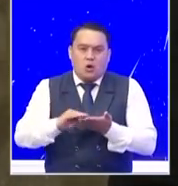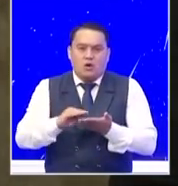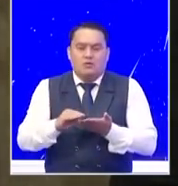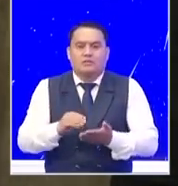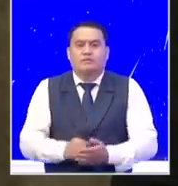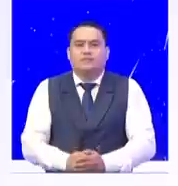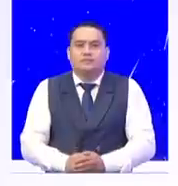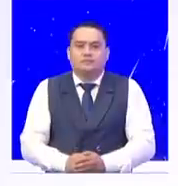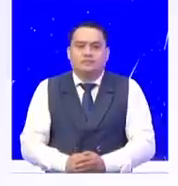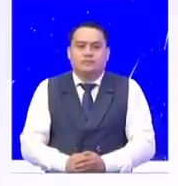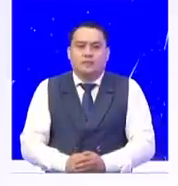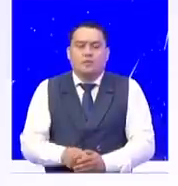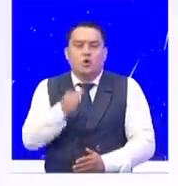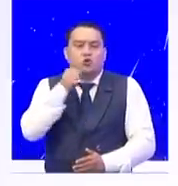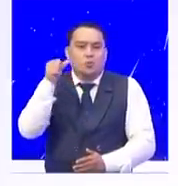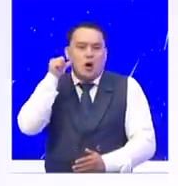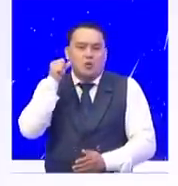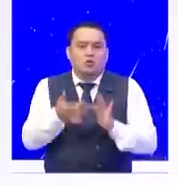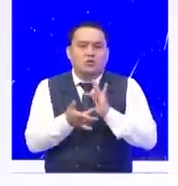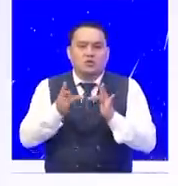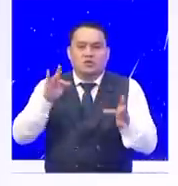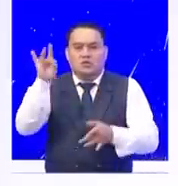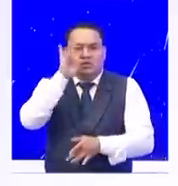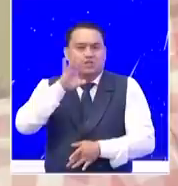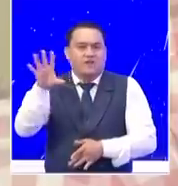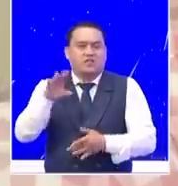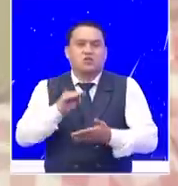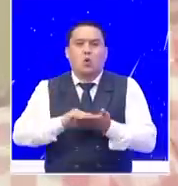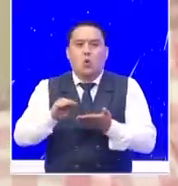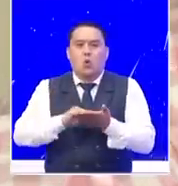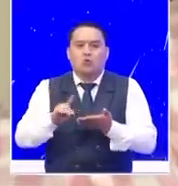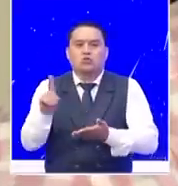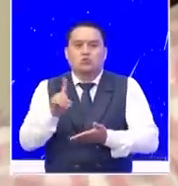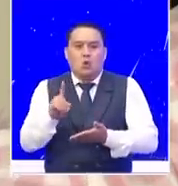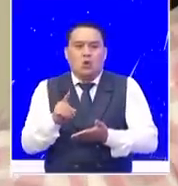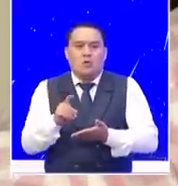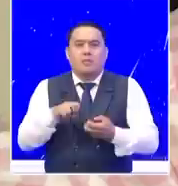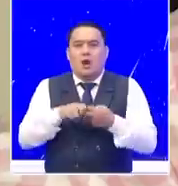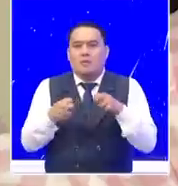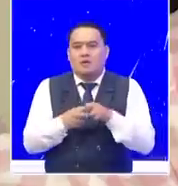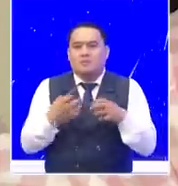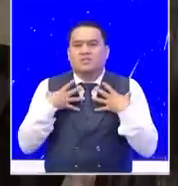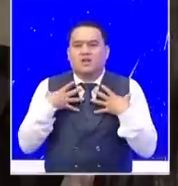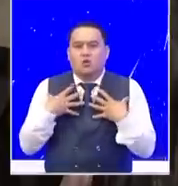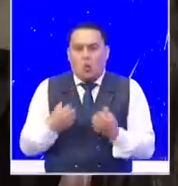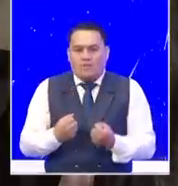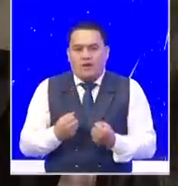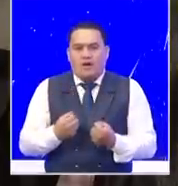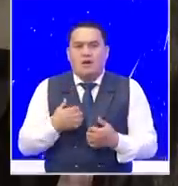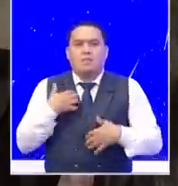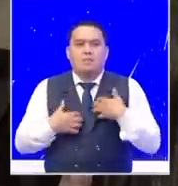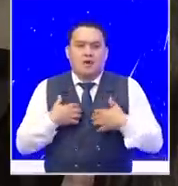мудрый руководитель. В прошлом году в социальных сетях известный журналист поделился, что появились проблемы со здоровьем, но